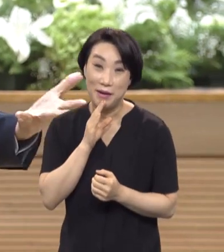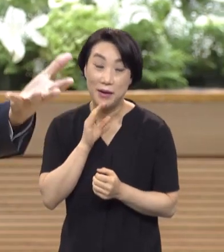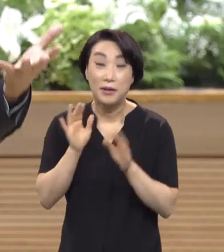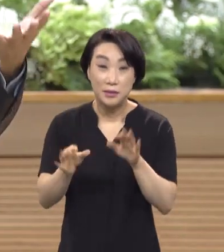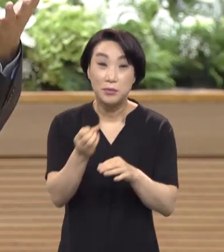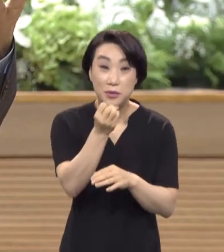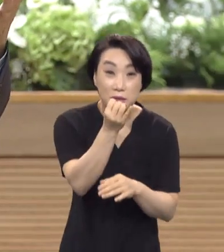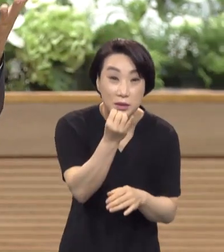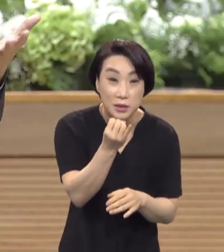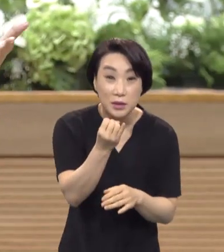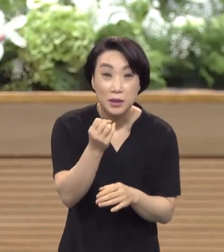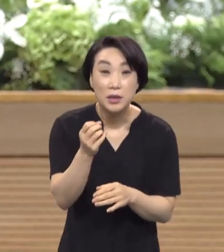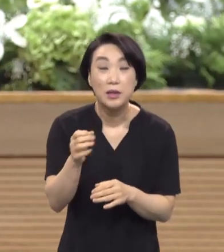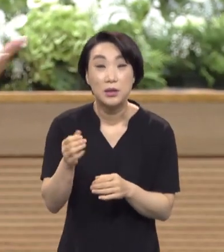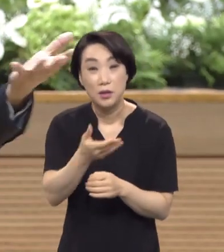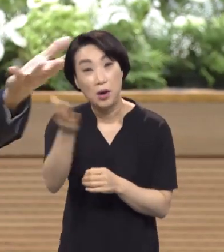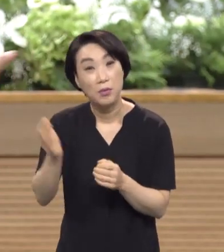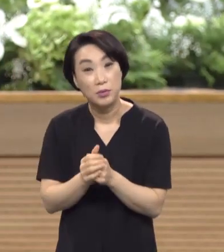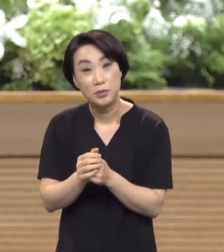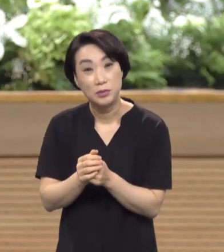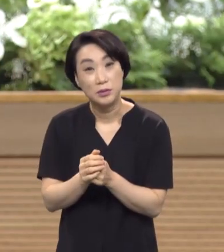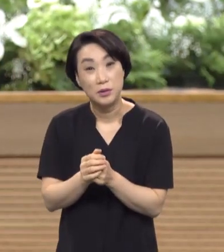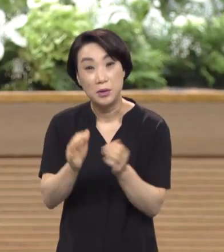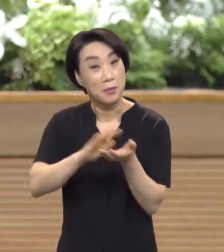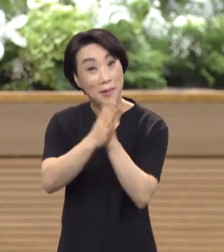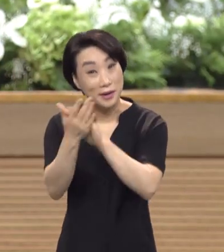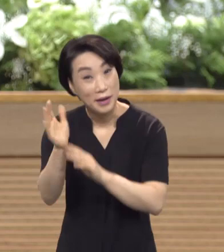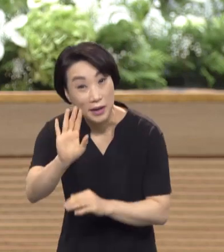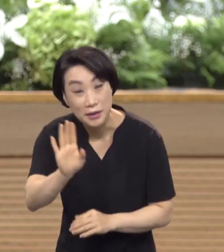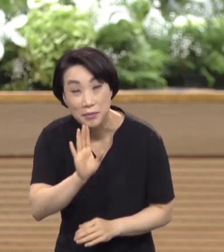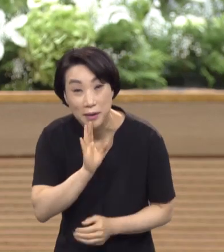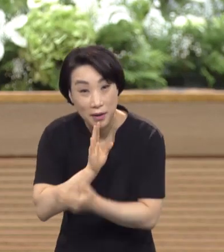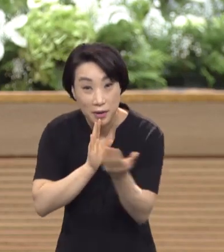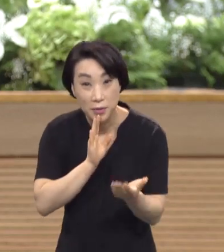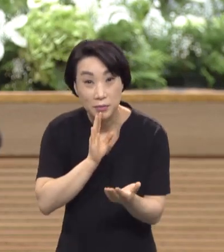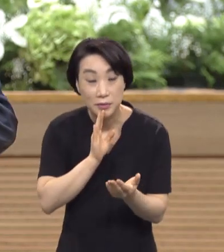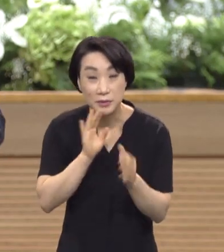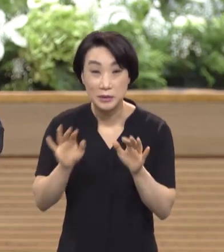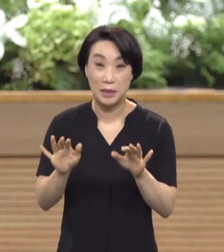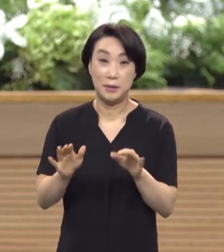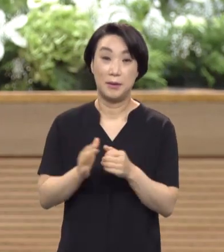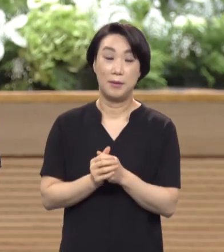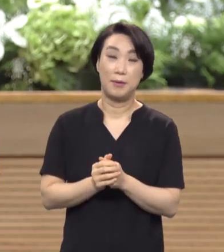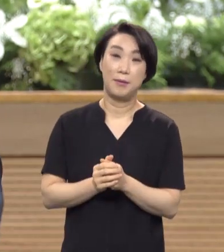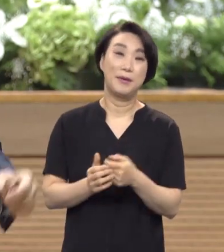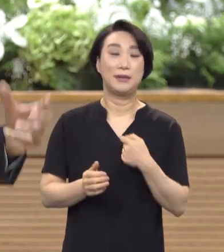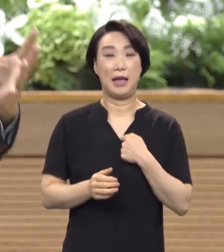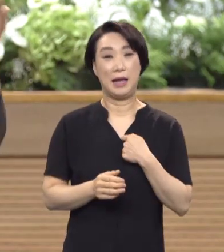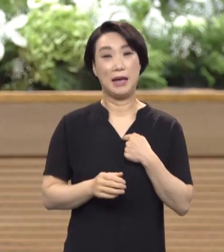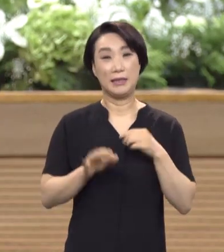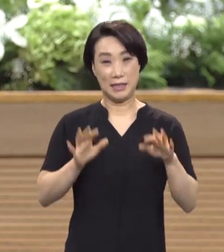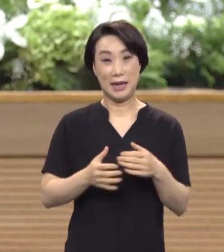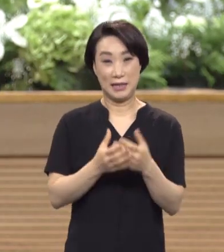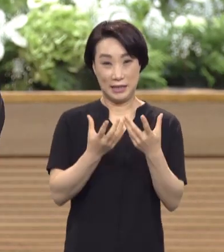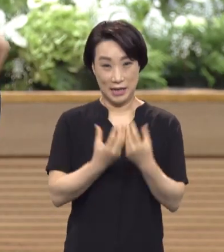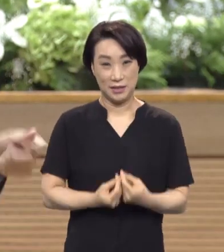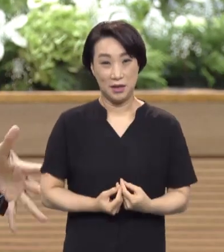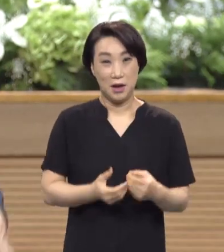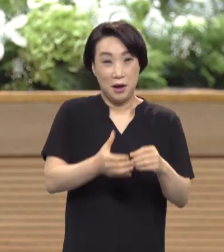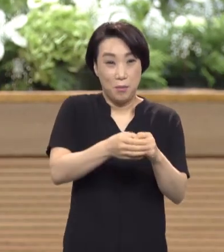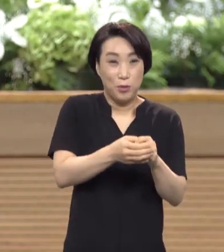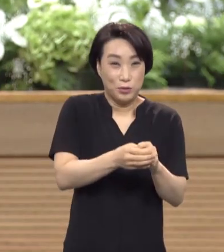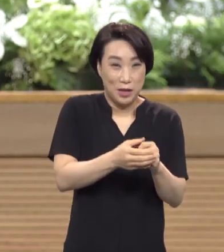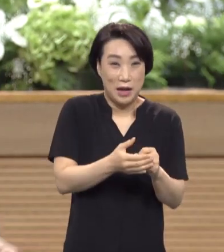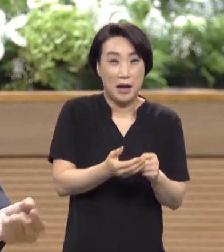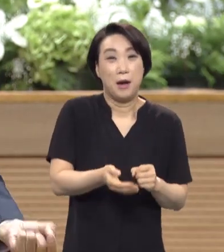씨와 종자가 다를 바가 없죠. 다를 바가 없죠. 예. 제가 지금 복숭아를 먹고